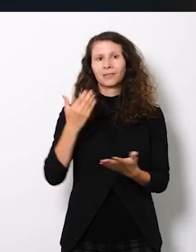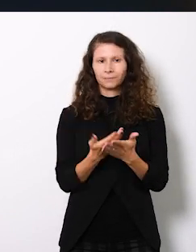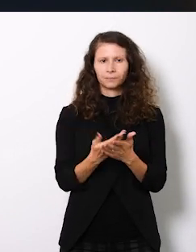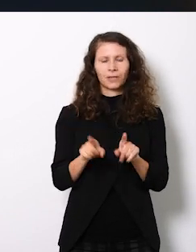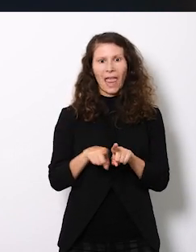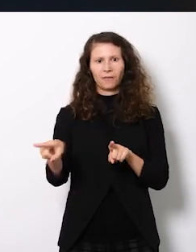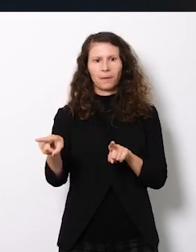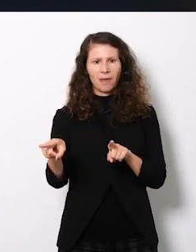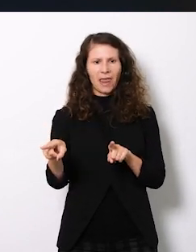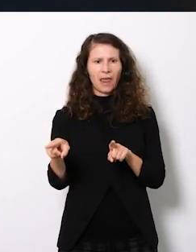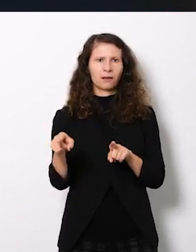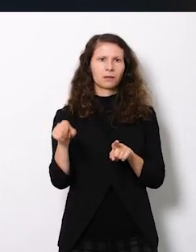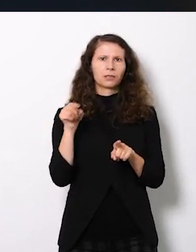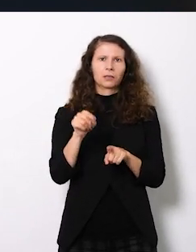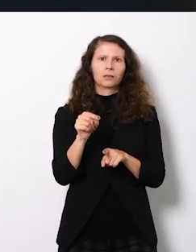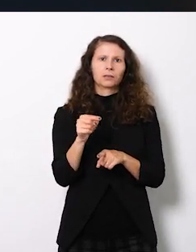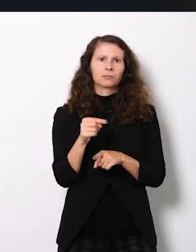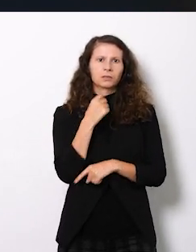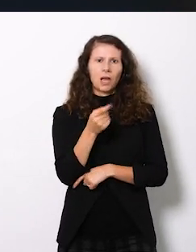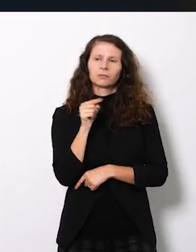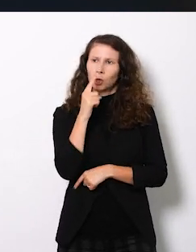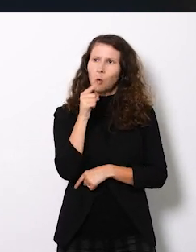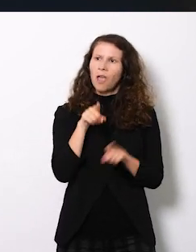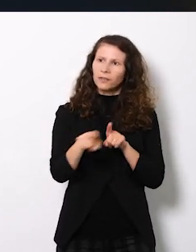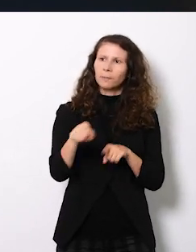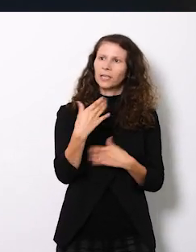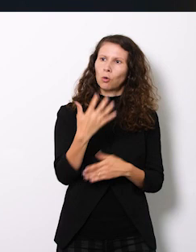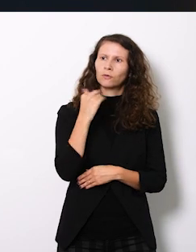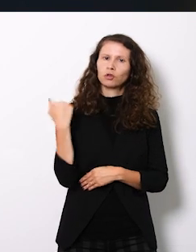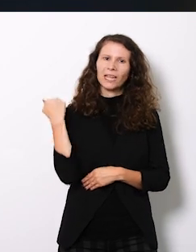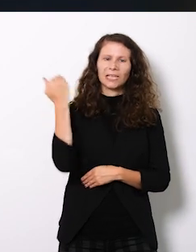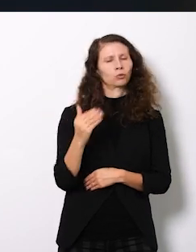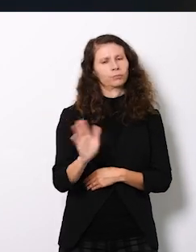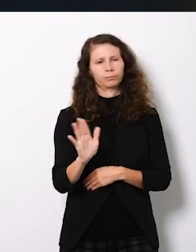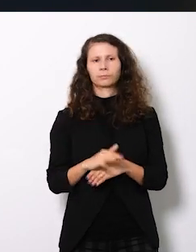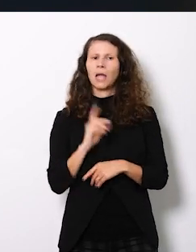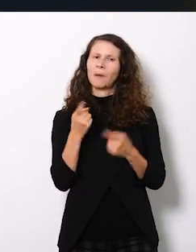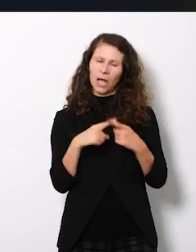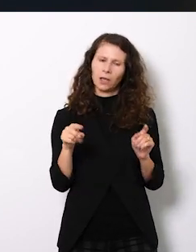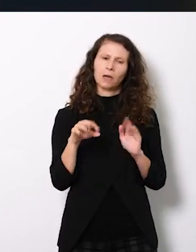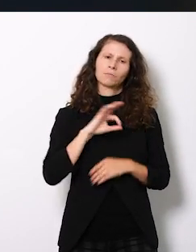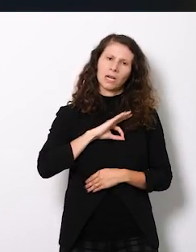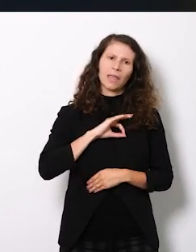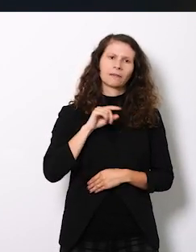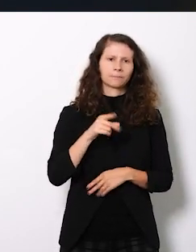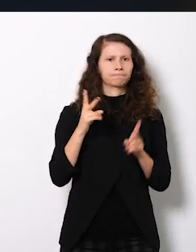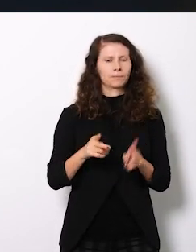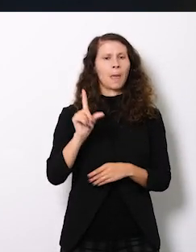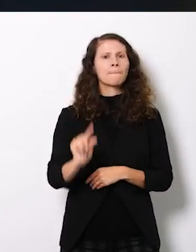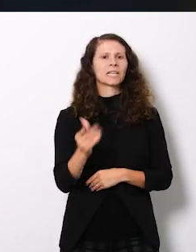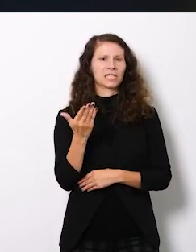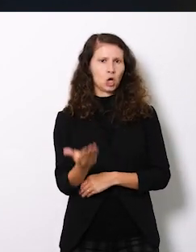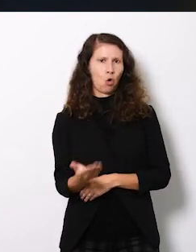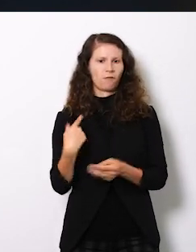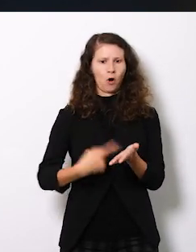FDP exklusiv als eine Entlastung zugeordnet sehen. Und bei anderen Parteien wird die politisch geforderte Erhöhung des